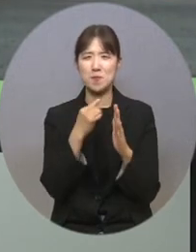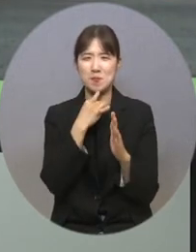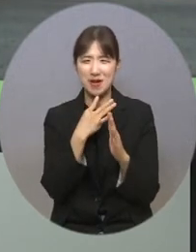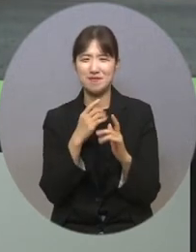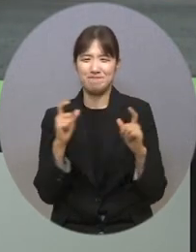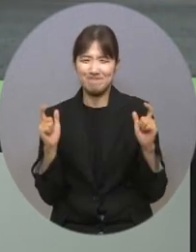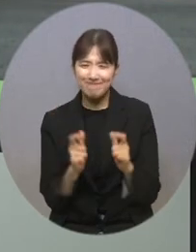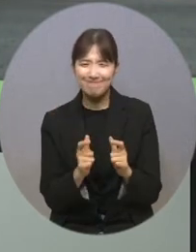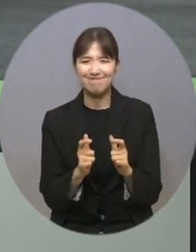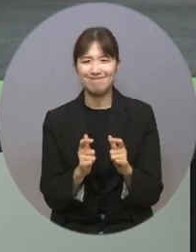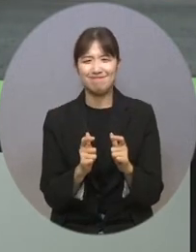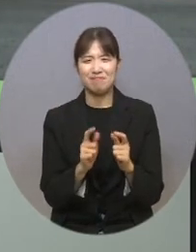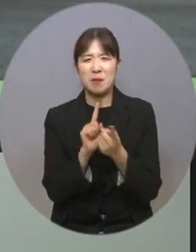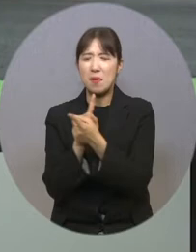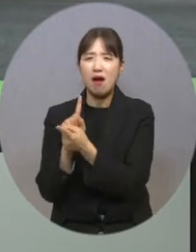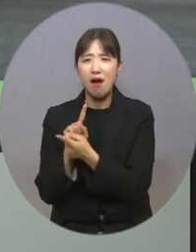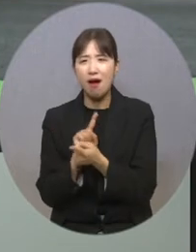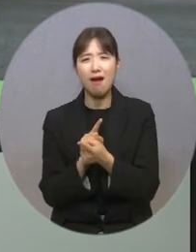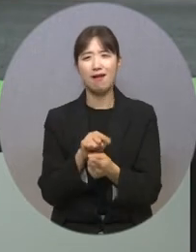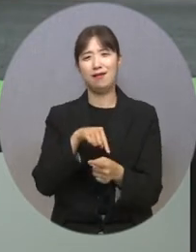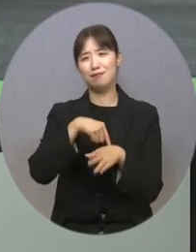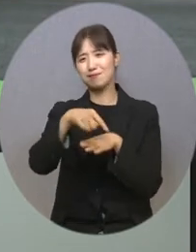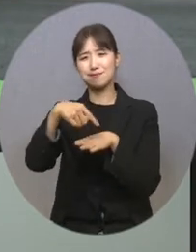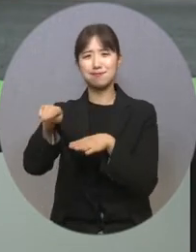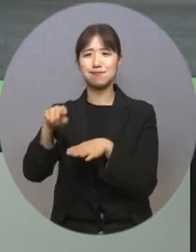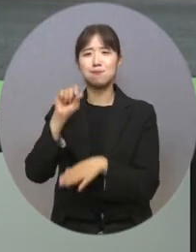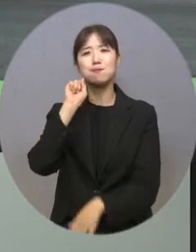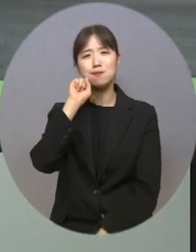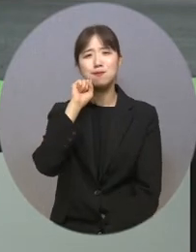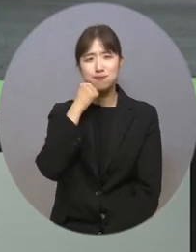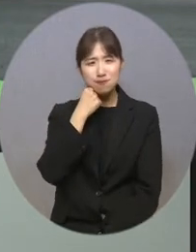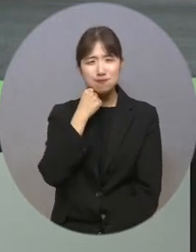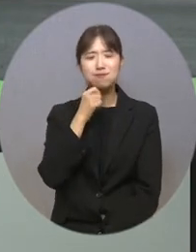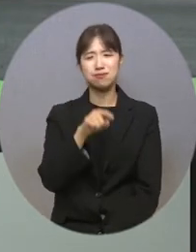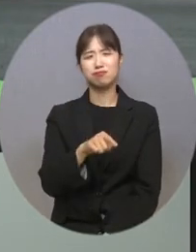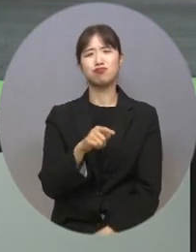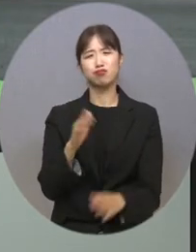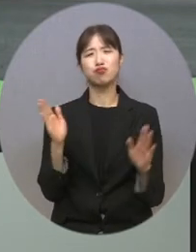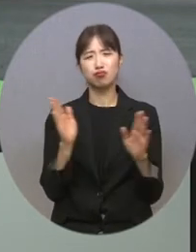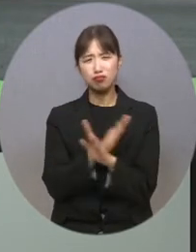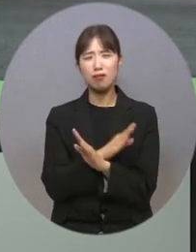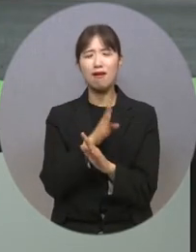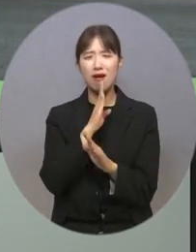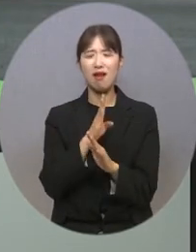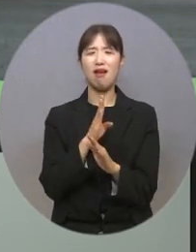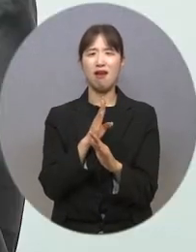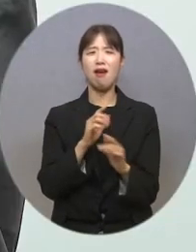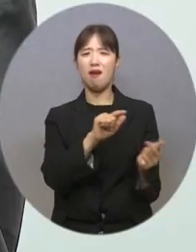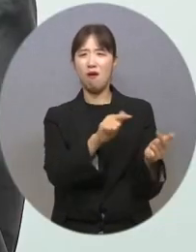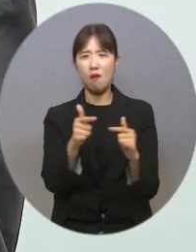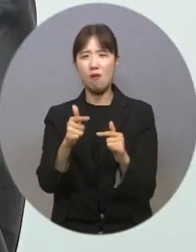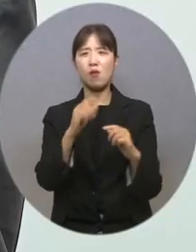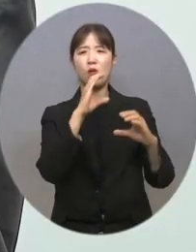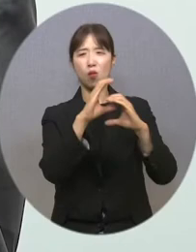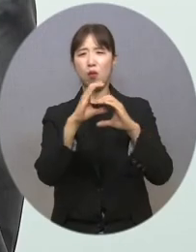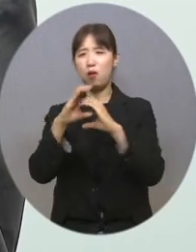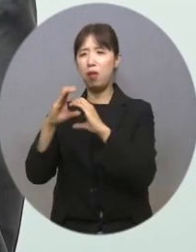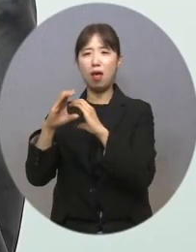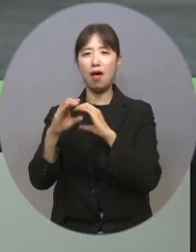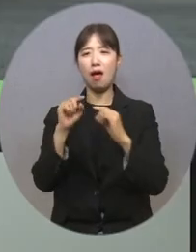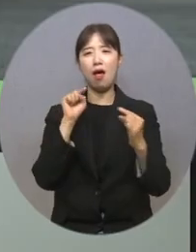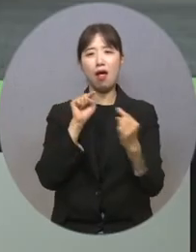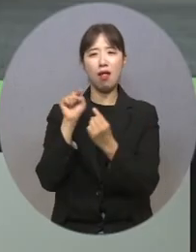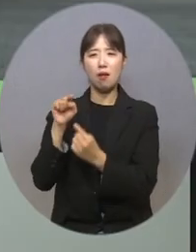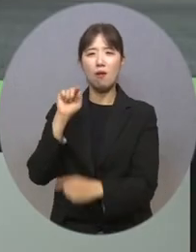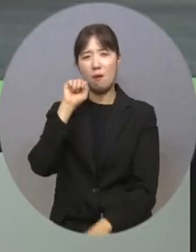범위가 좁아지고 또 이 만남이 저어 증가 이런 것부터 출발해서 여러 영역의 소통 얘기를 하잖아요